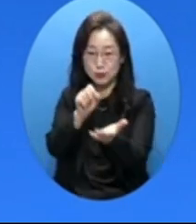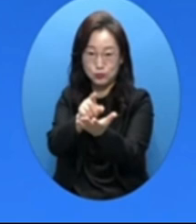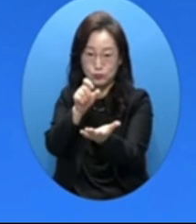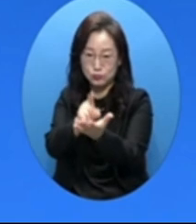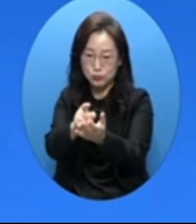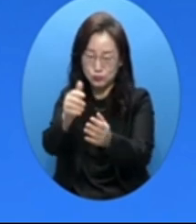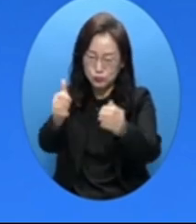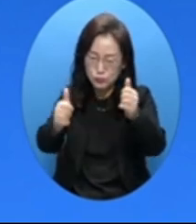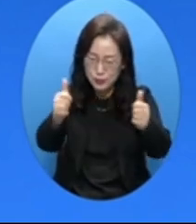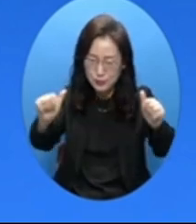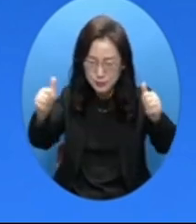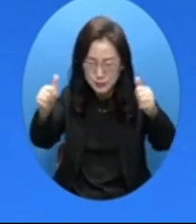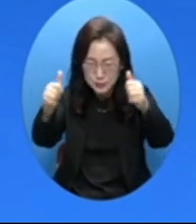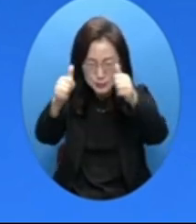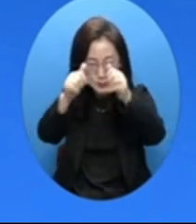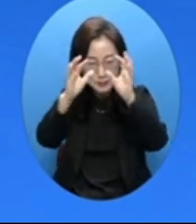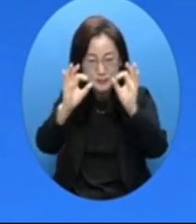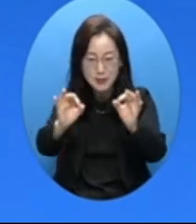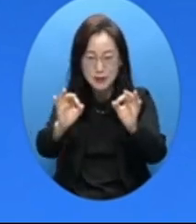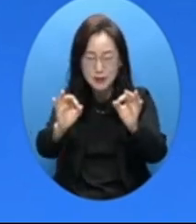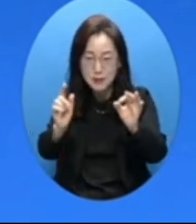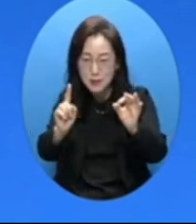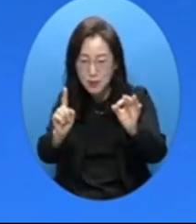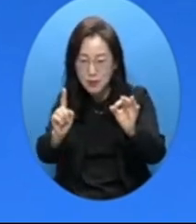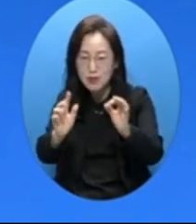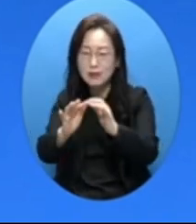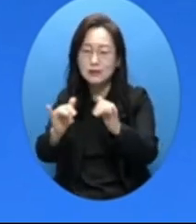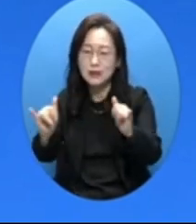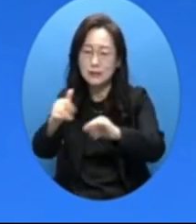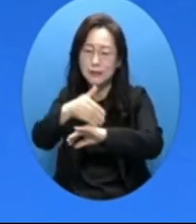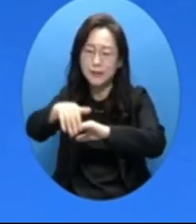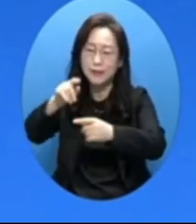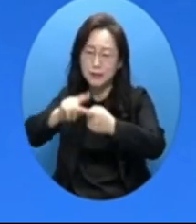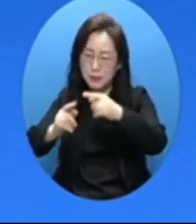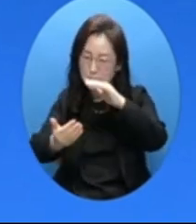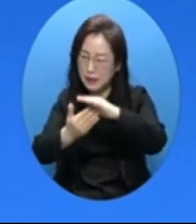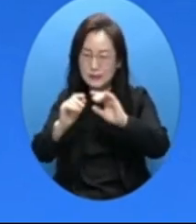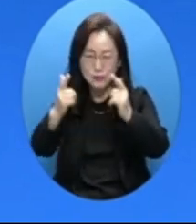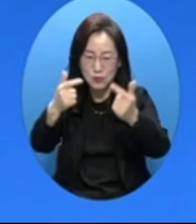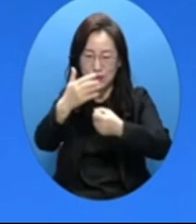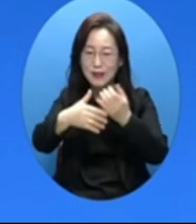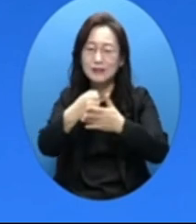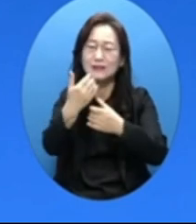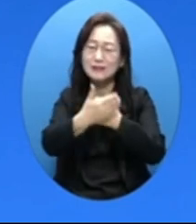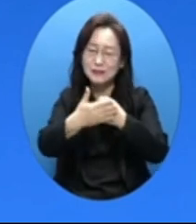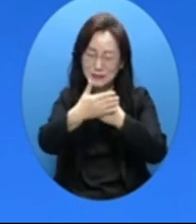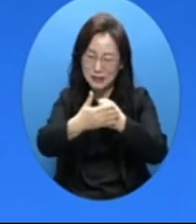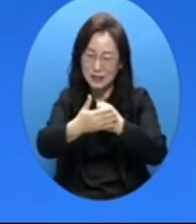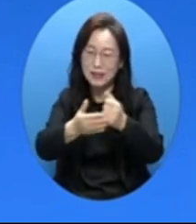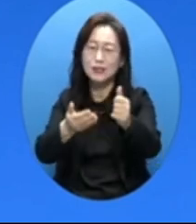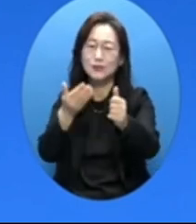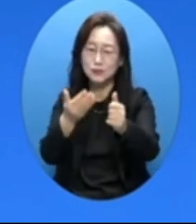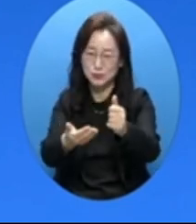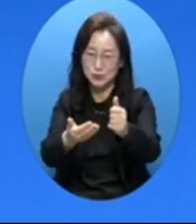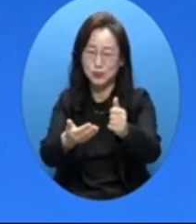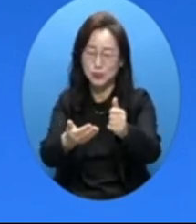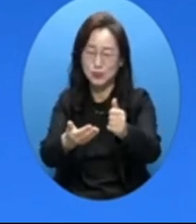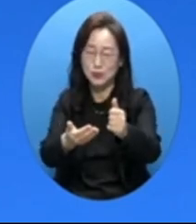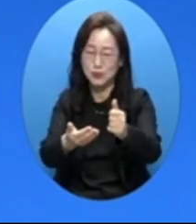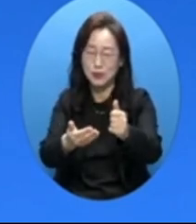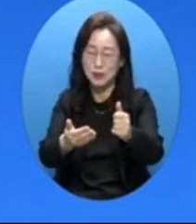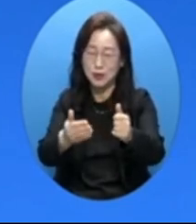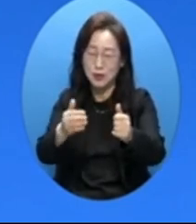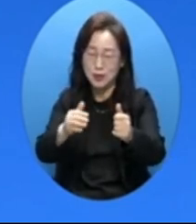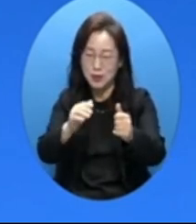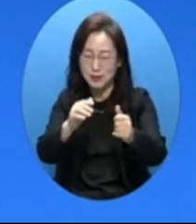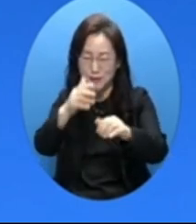시합을 보면서 우리 인간의 생각대로 모든게 되는 것이 아니라 하나님의 은혜가 있을 때 합덕한 선을 이루게